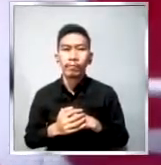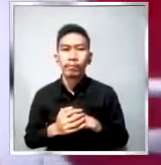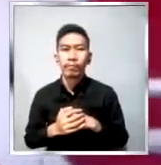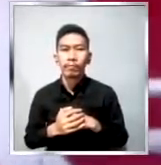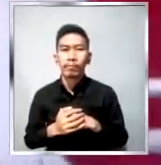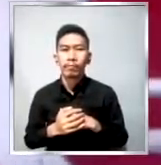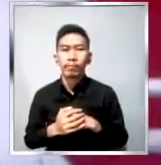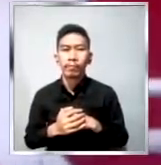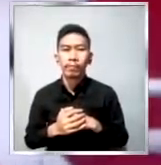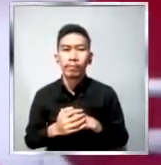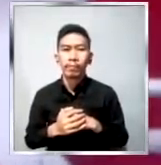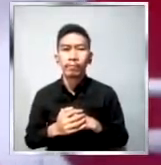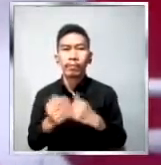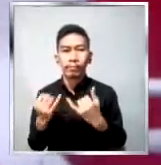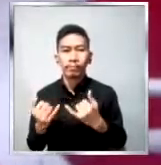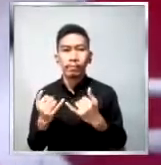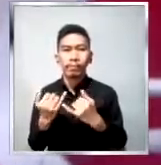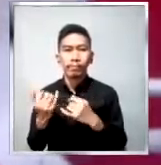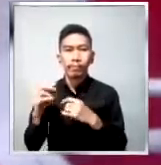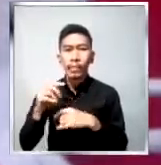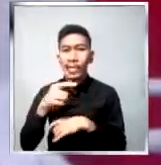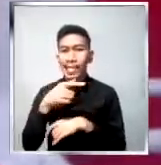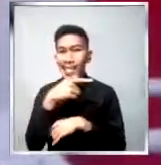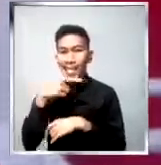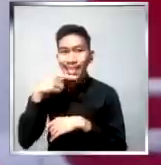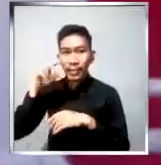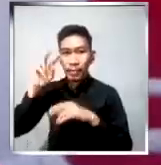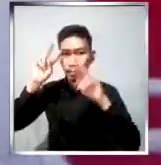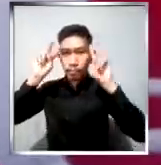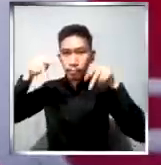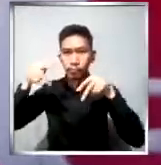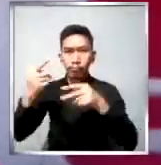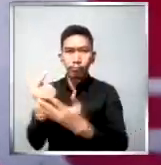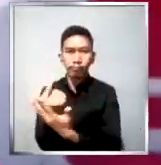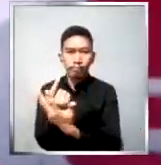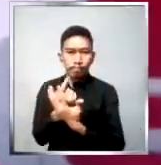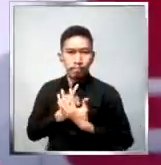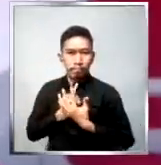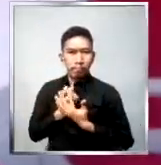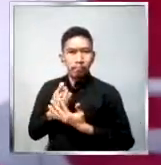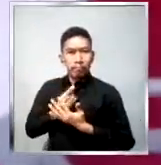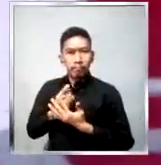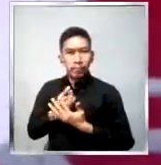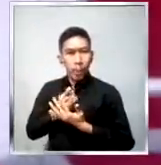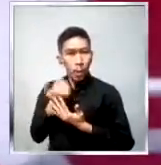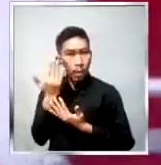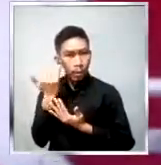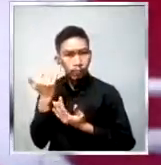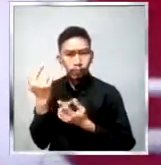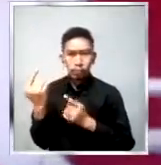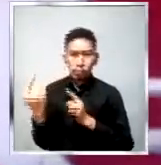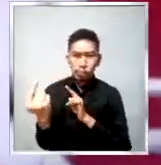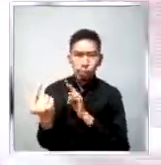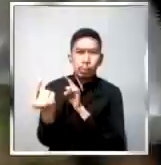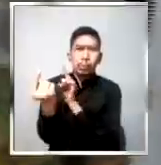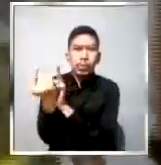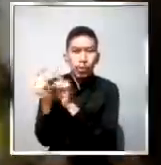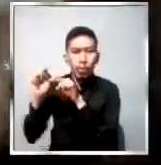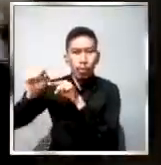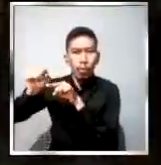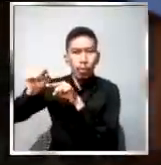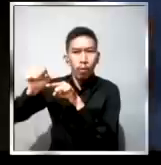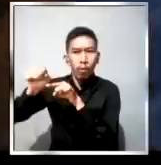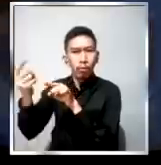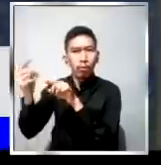Naka-self-quarantine ngayon si Vice President Lenny Robredo matapos maging close contact ng isang tinamaan ng COVID-19. Ayon